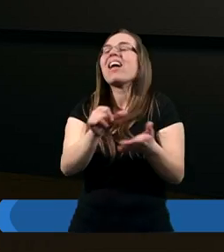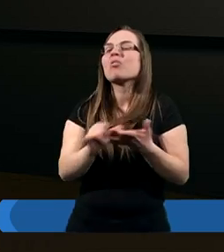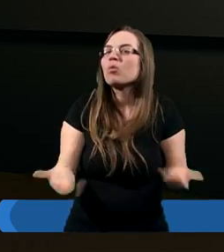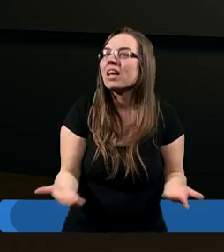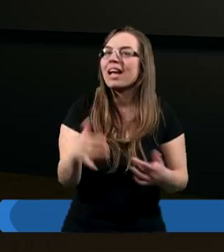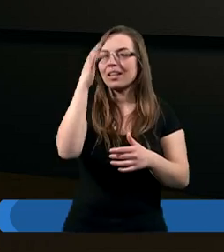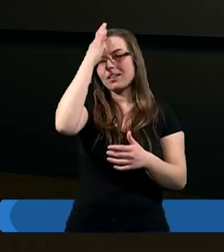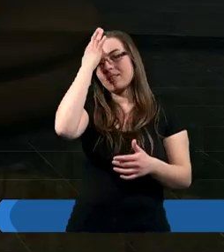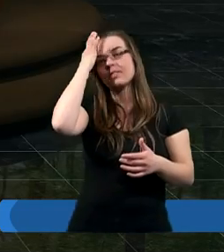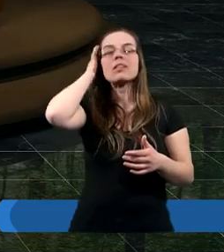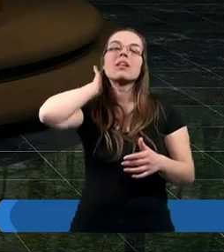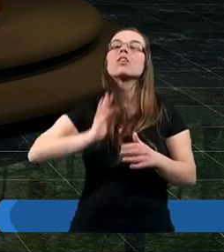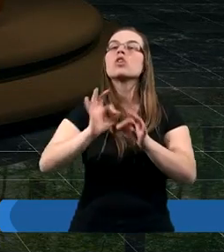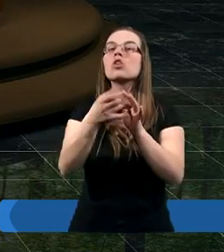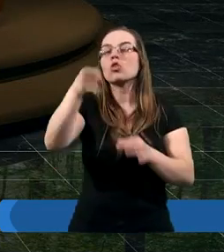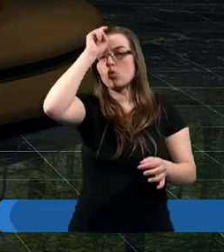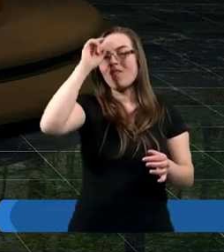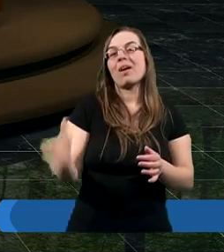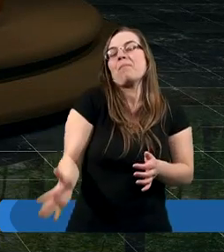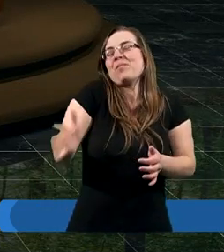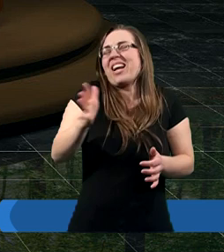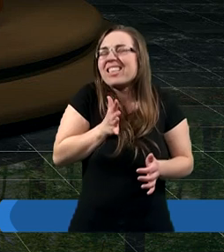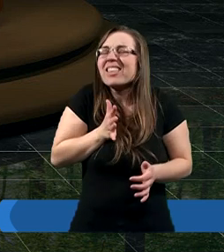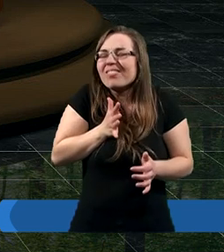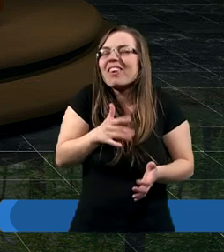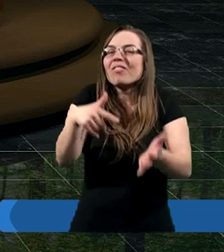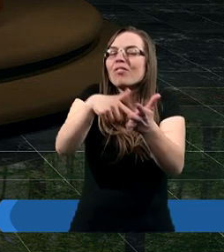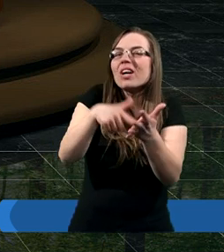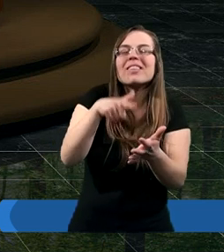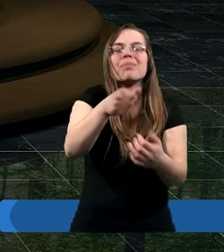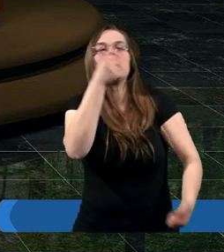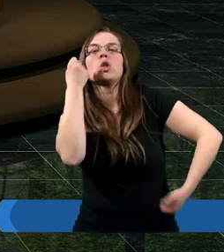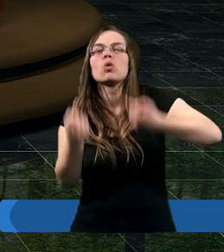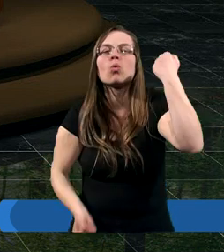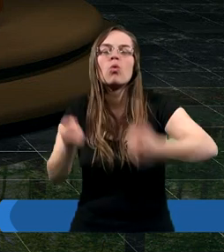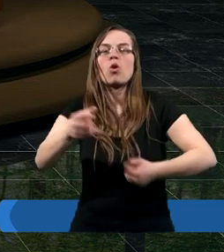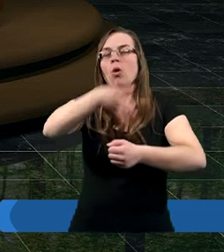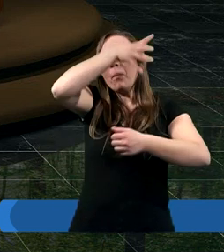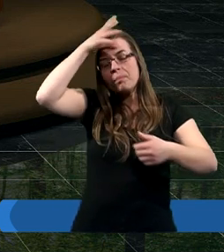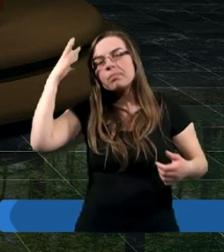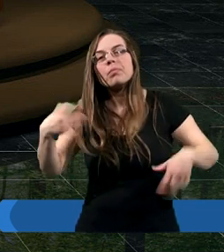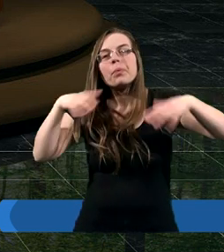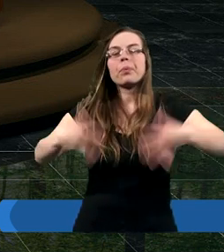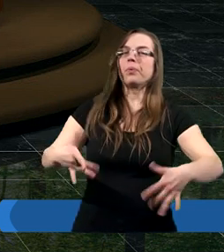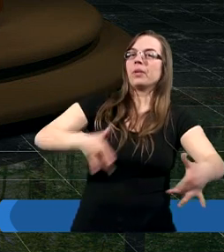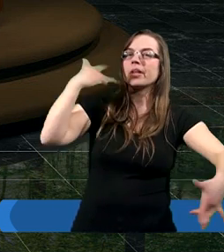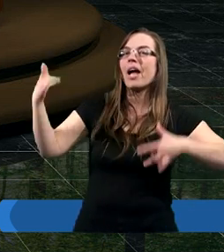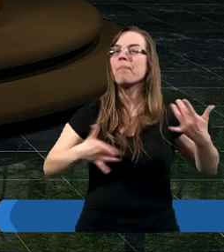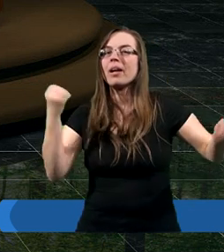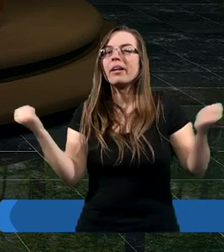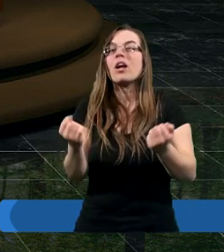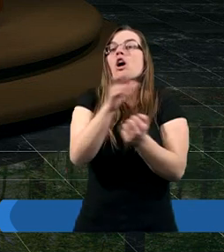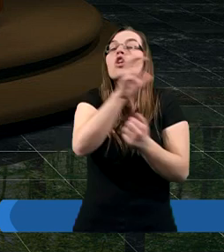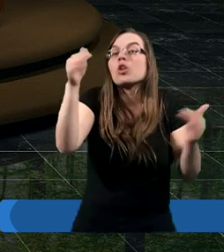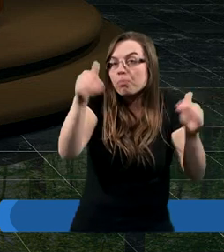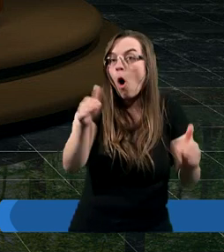jest? Gdy człowiek przeżywa właśnie fizyczne trudności, cierpienia, jaką to ma,